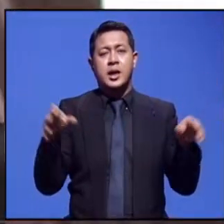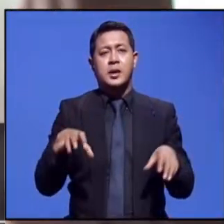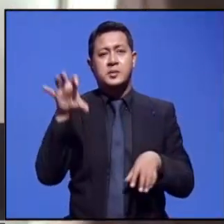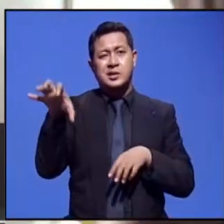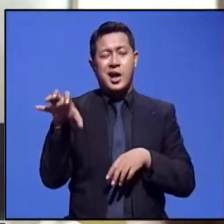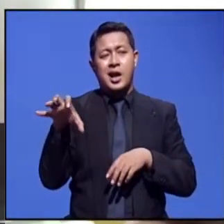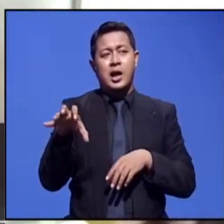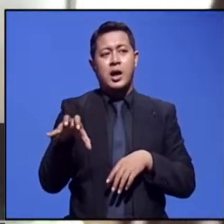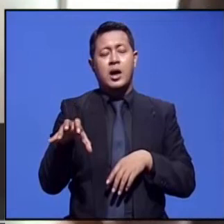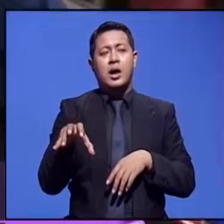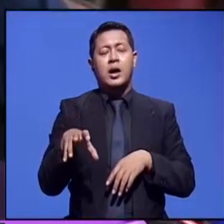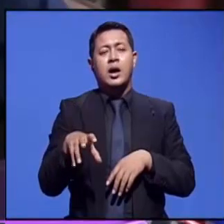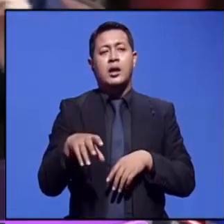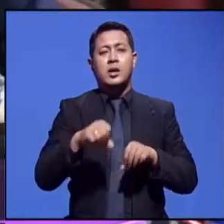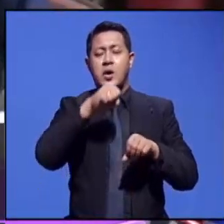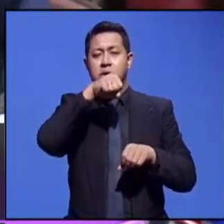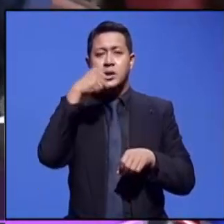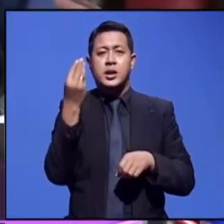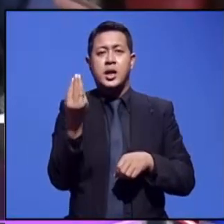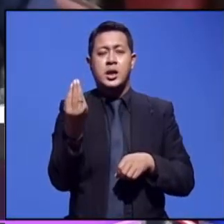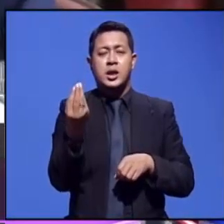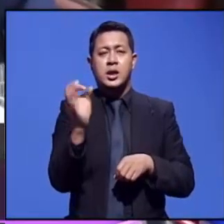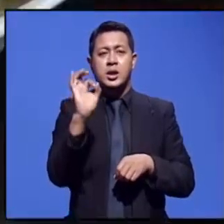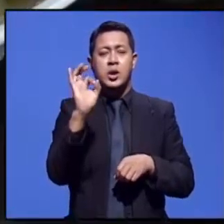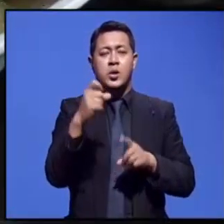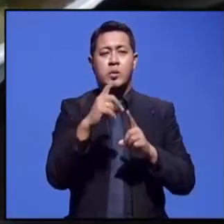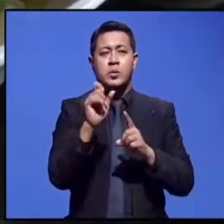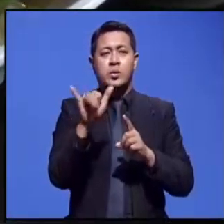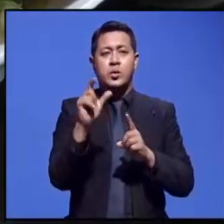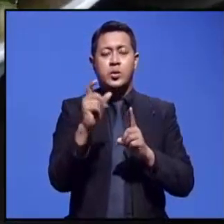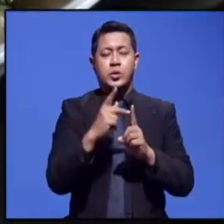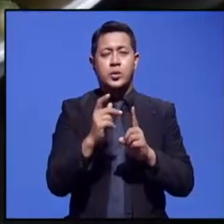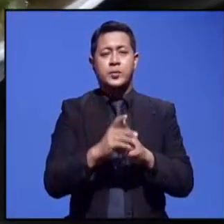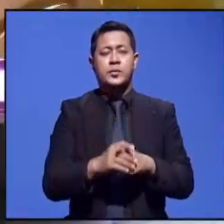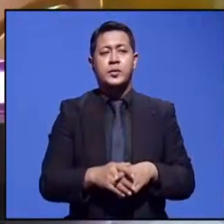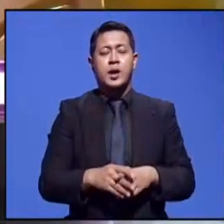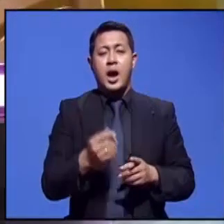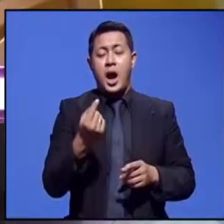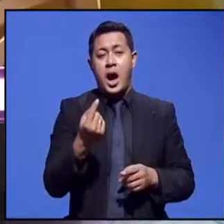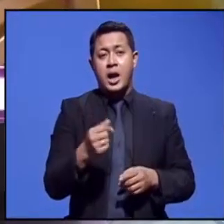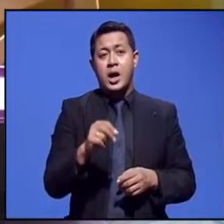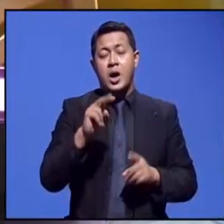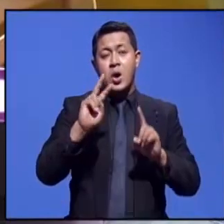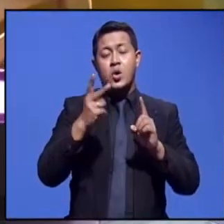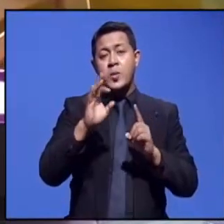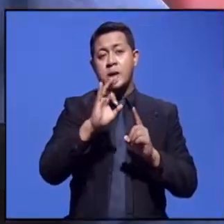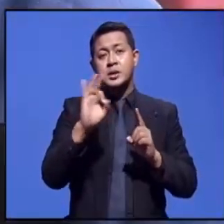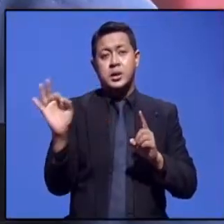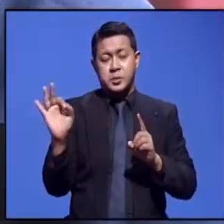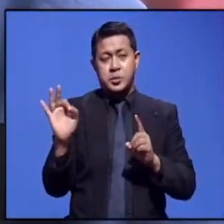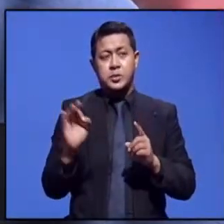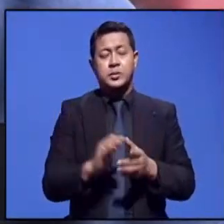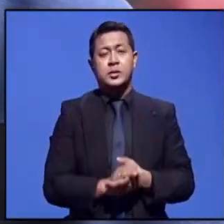cakar, atau sate telur puyuh. Penasaran dengan harganya? Sangat bersahabat pemirsa, hanya Rp12.000